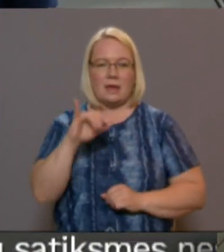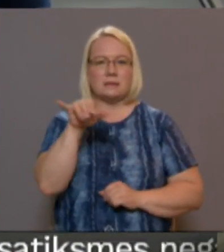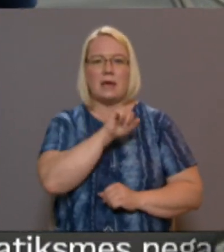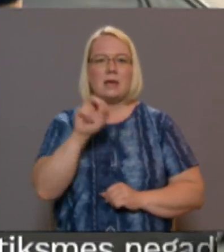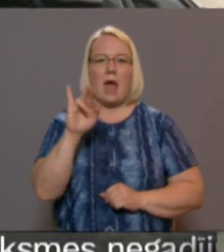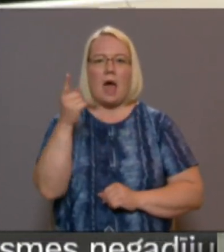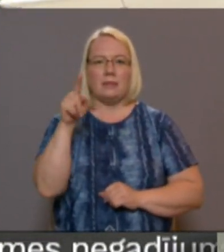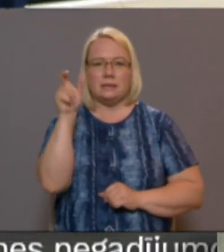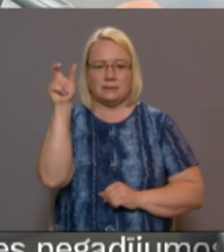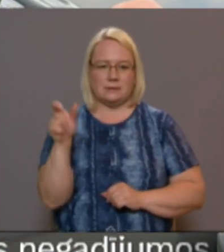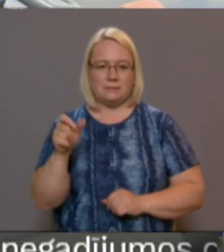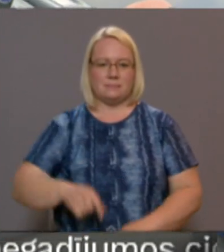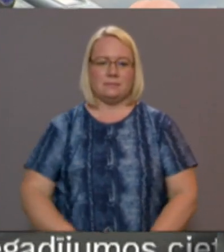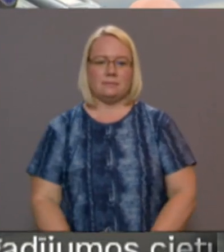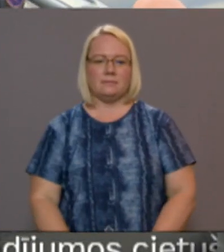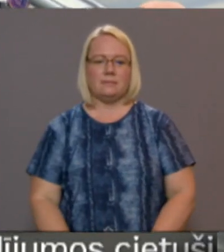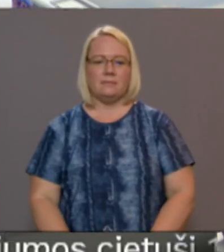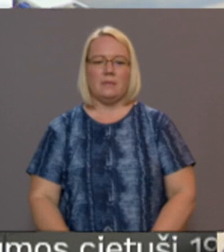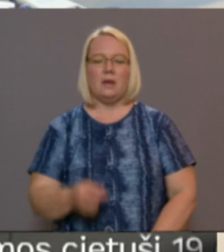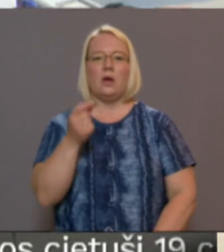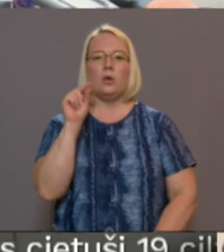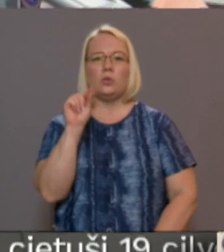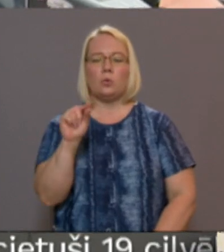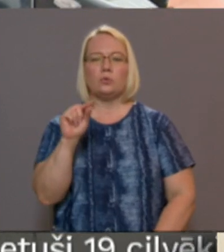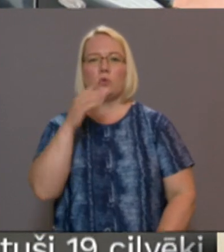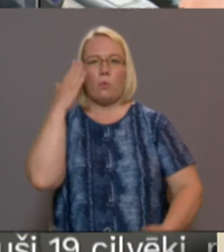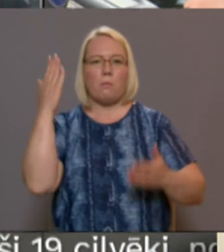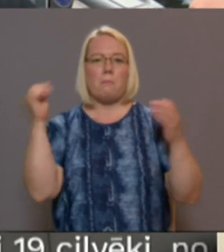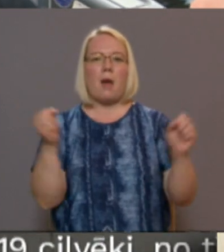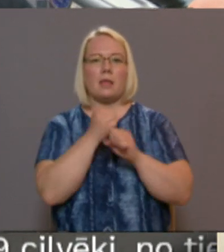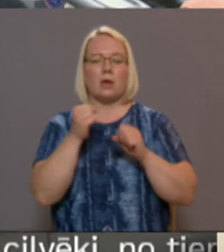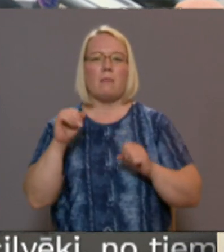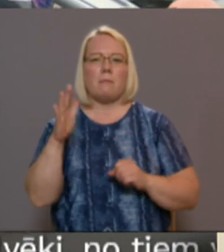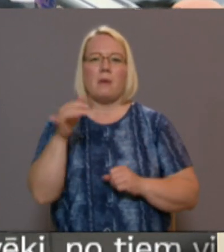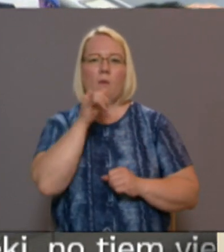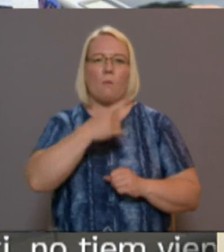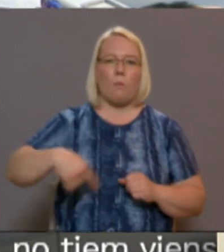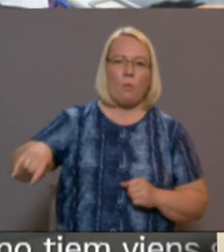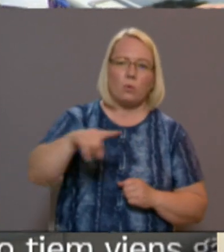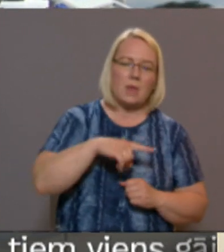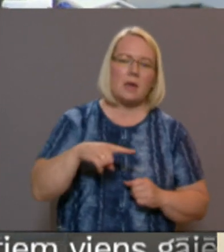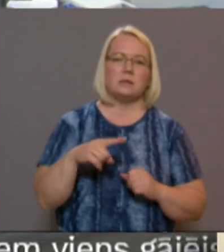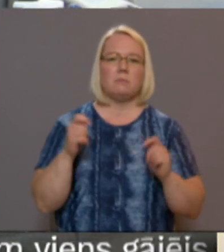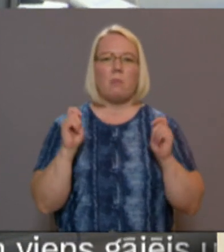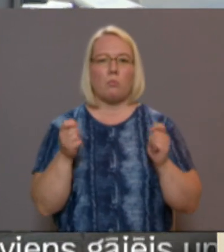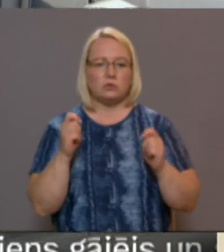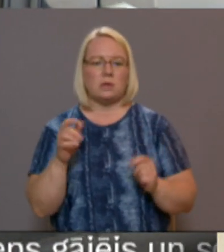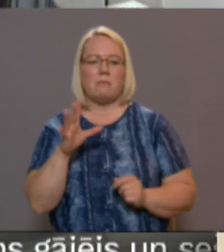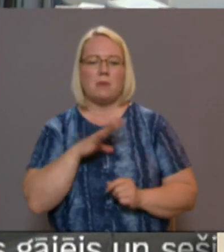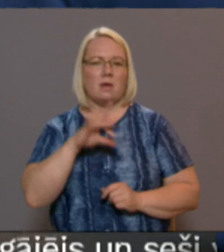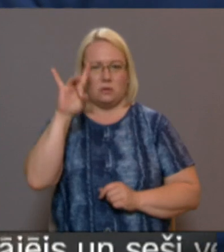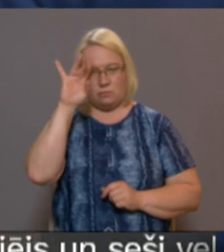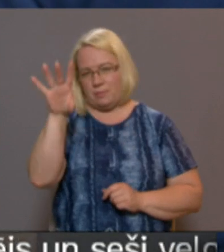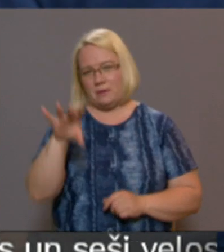Pats es esmu Jānis. Bišķiņ palīgojām pie ūdens un pamuzicējām. Un bija